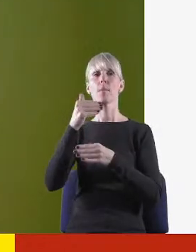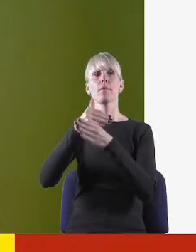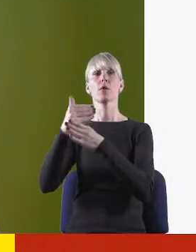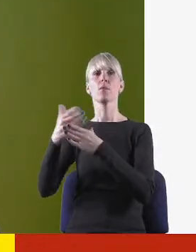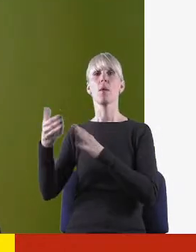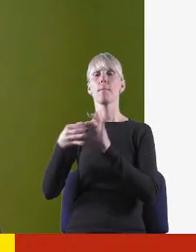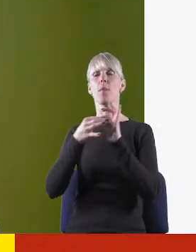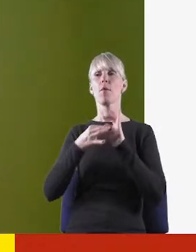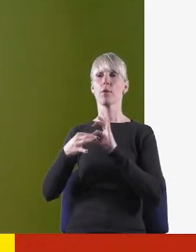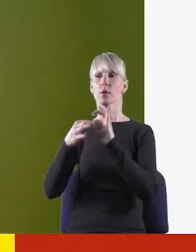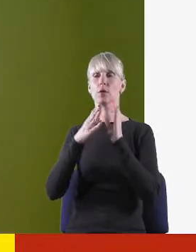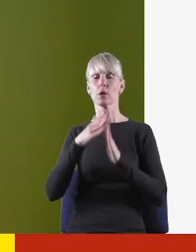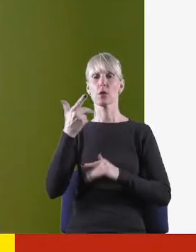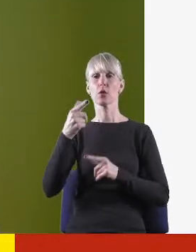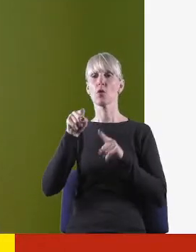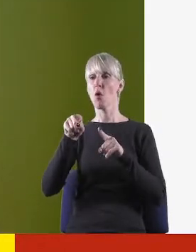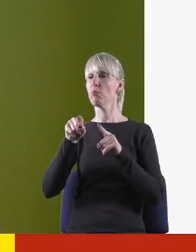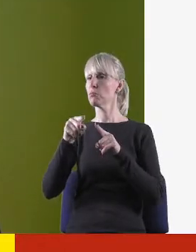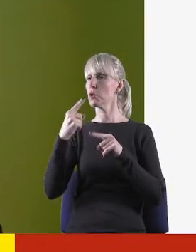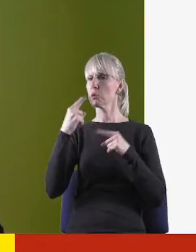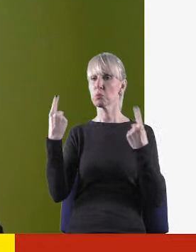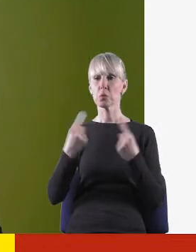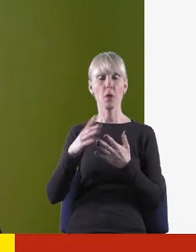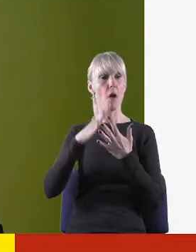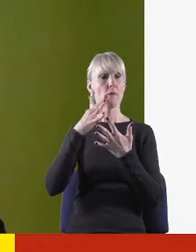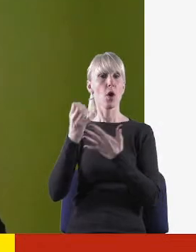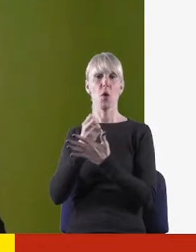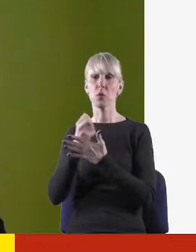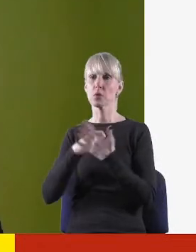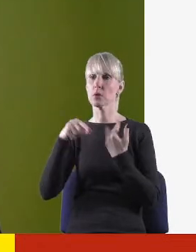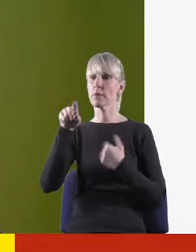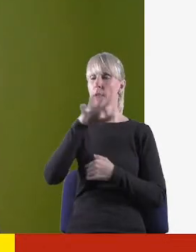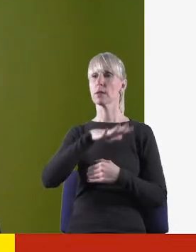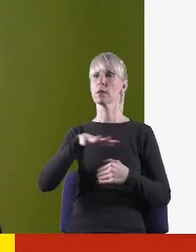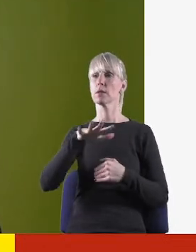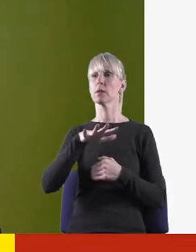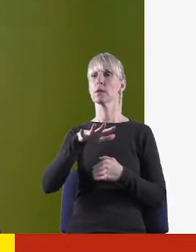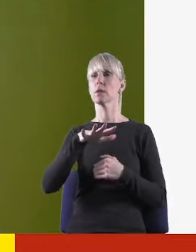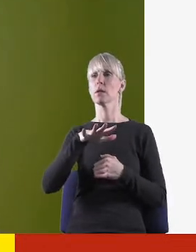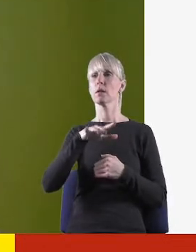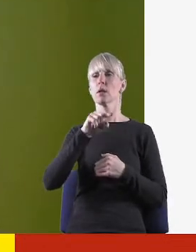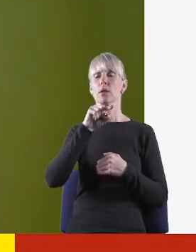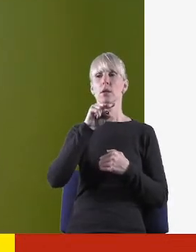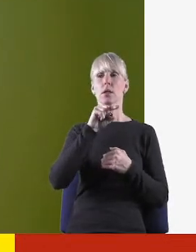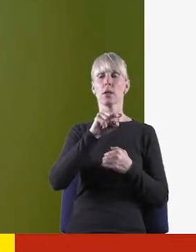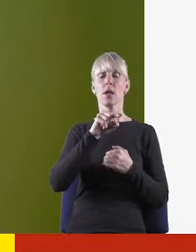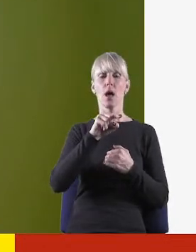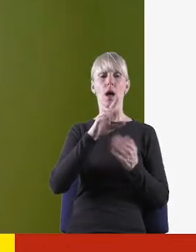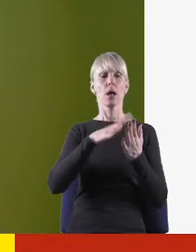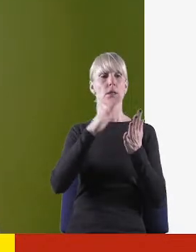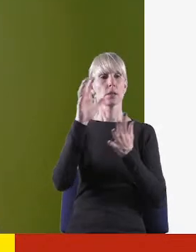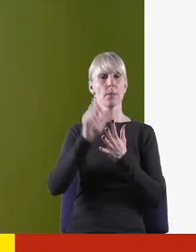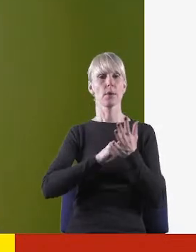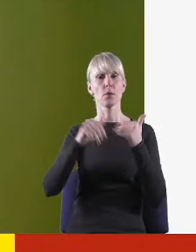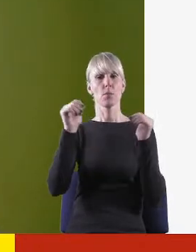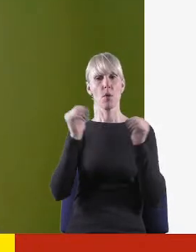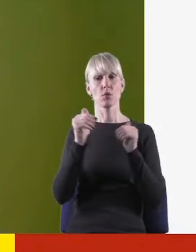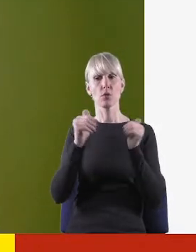znakomicie jest wykorzystywane przy wprowadzaniu, przy zabieraniu możliwości korzystania z